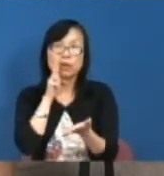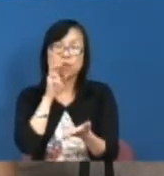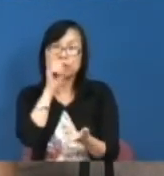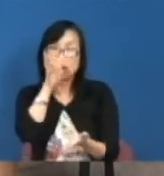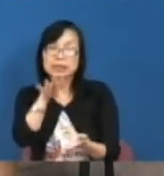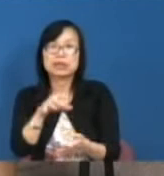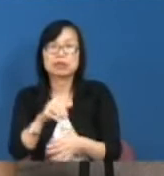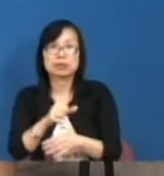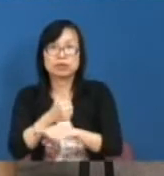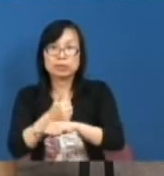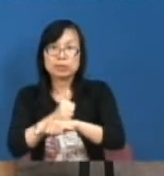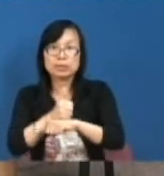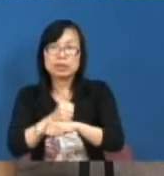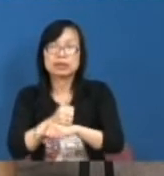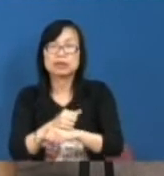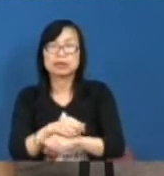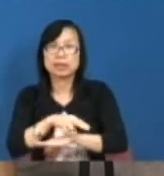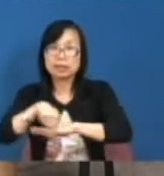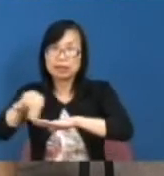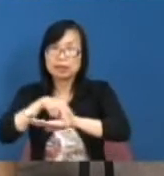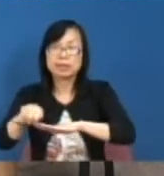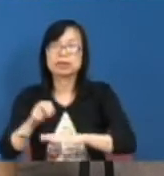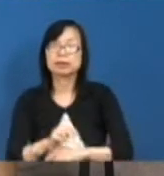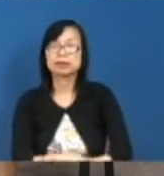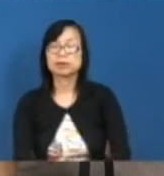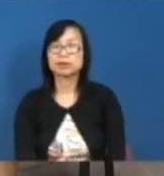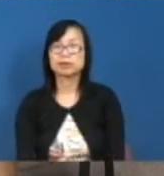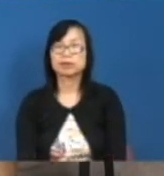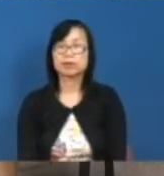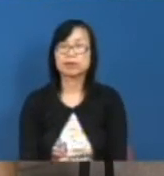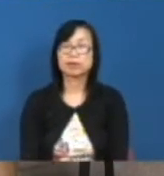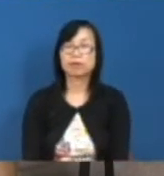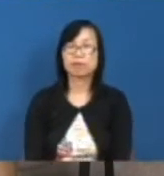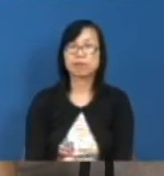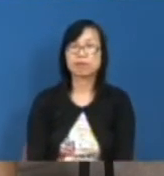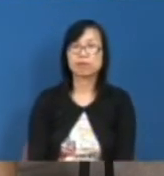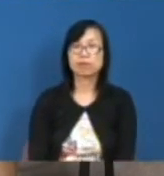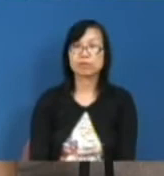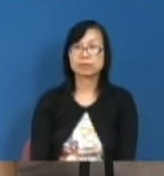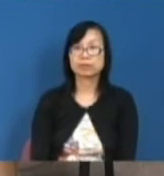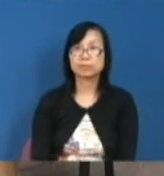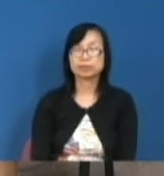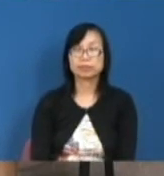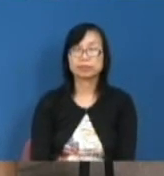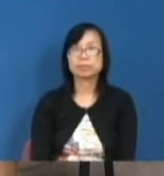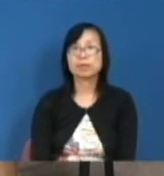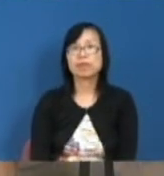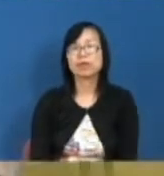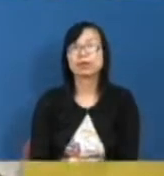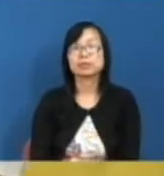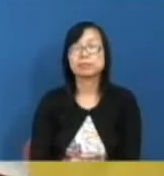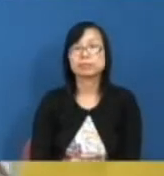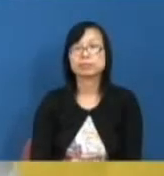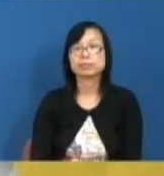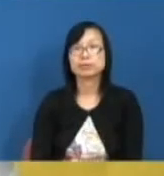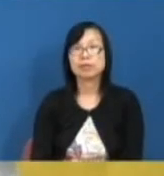係啊，係咪經即係都可以講翻？ 係唔係唔係唔係？嗰個係左翼廿一搞嘅。 係啊係。 搞經濟。 即係咁，當然佢